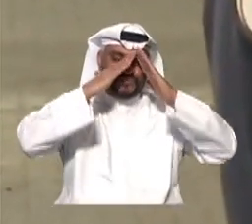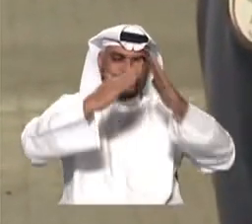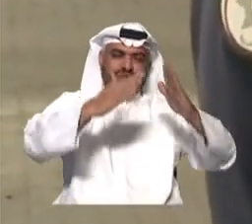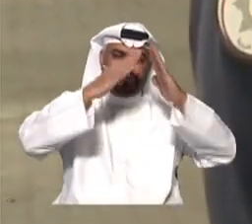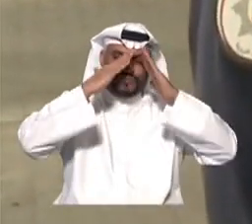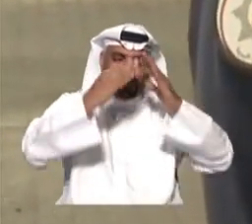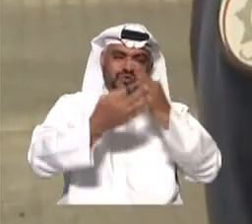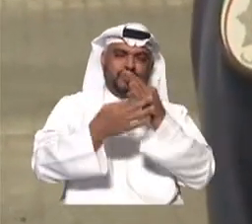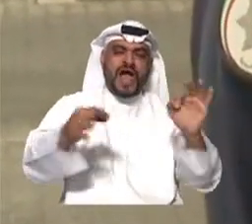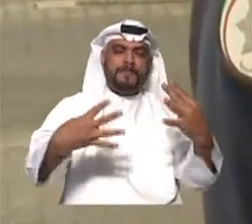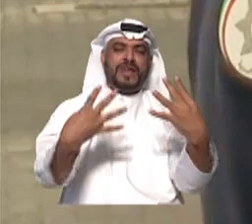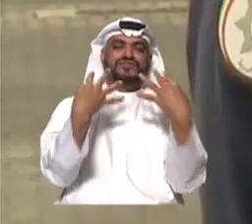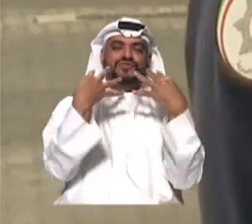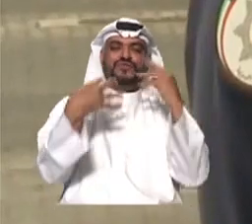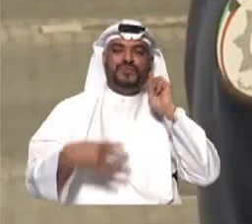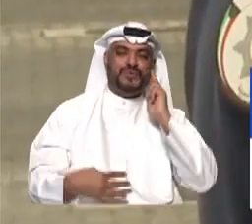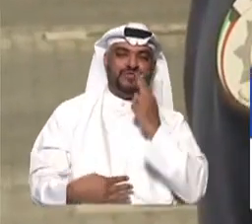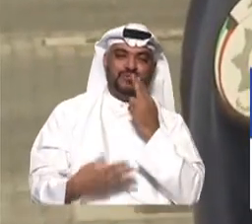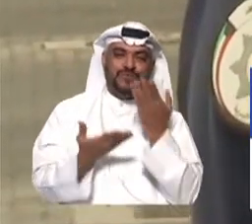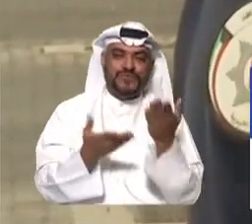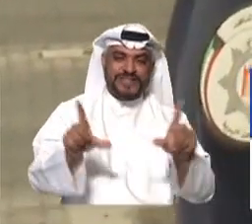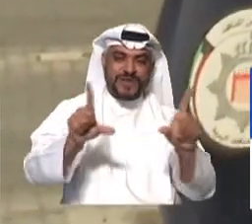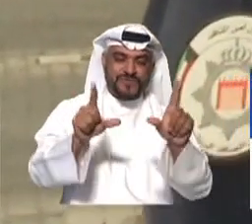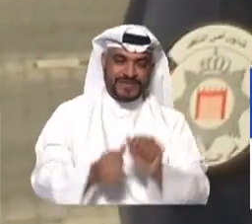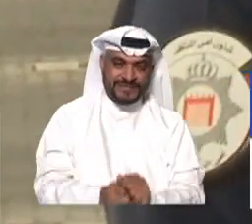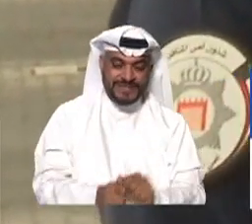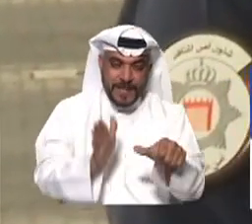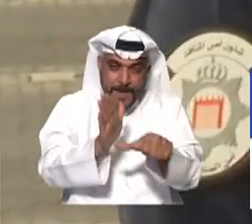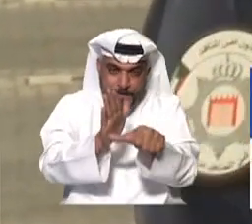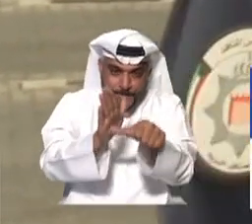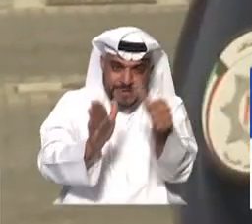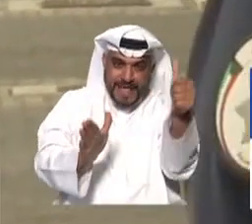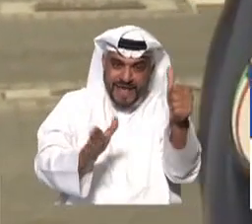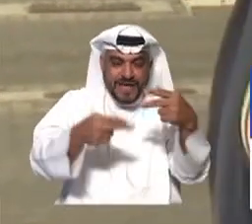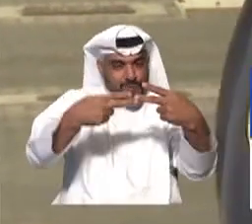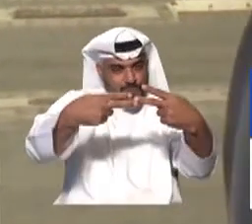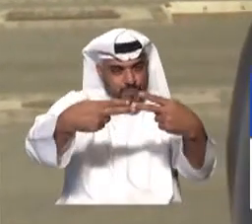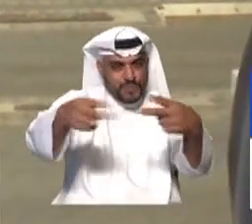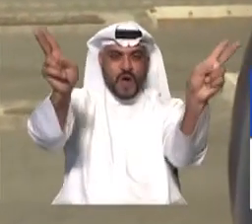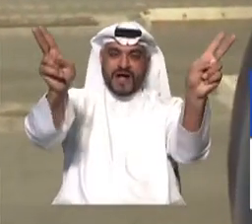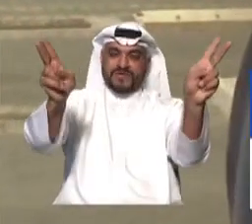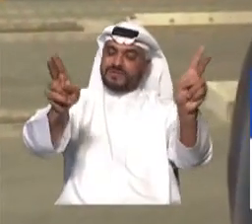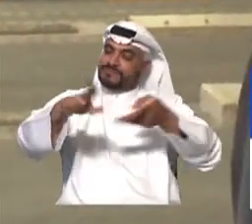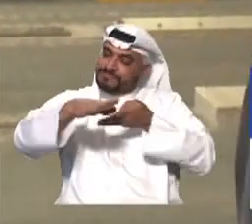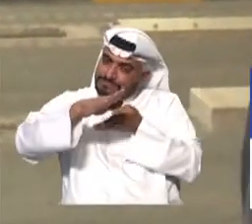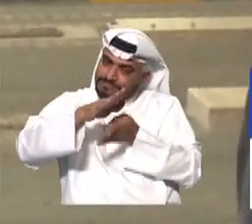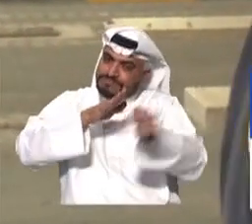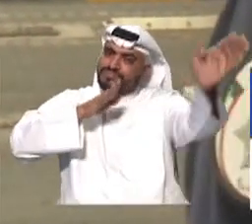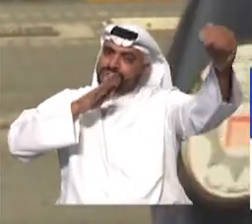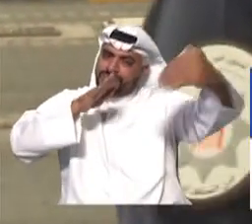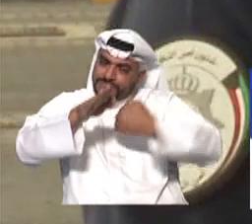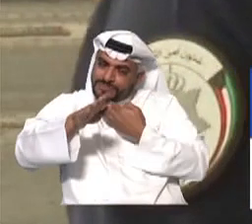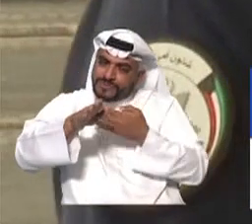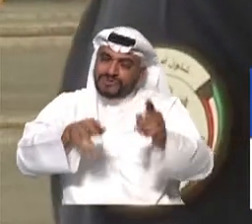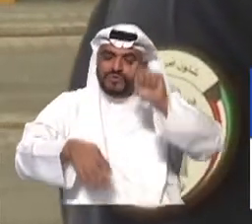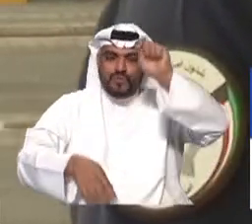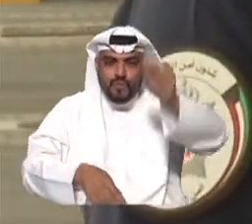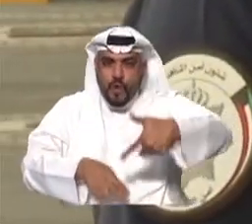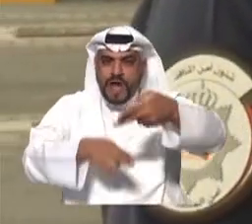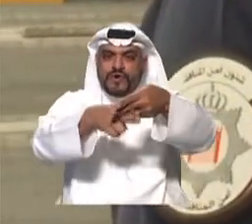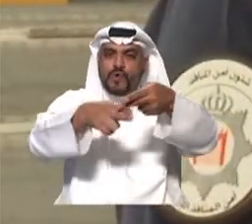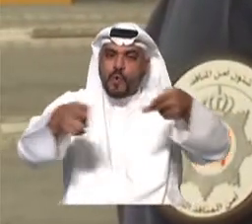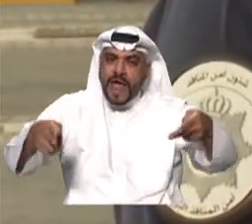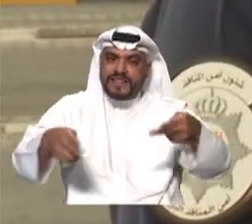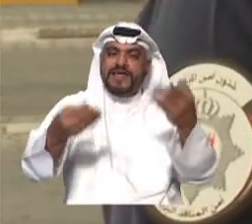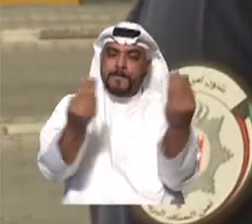في السادة المشاهدين. في البداية تم السماح بمغادرة المواطنين الكويتيين وأقاربهم